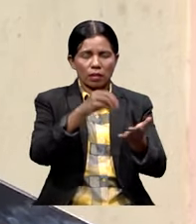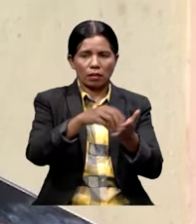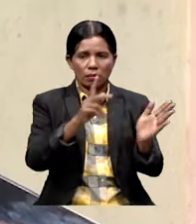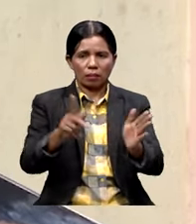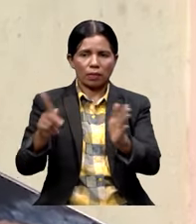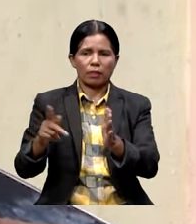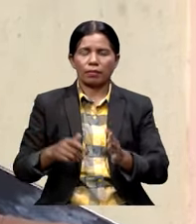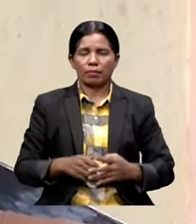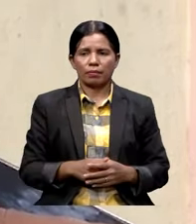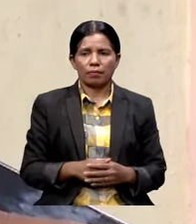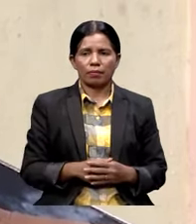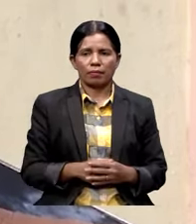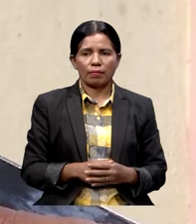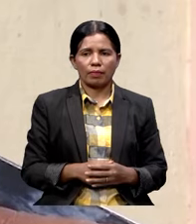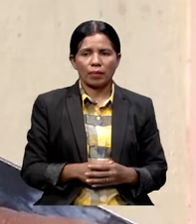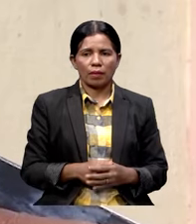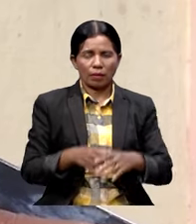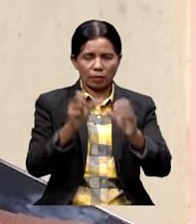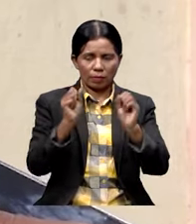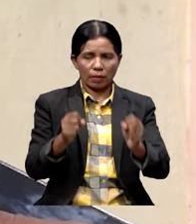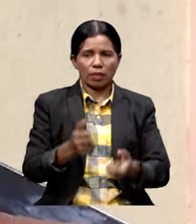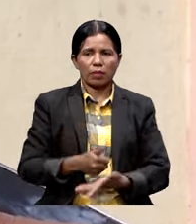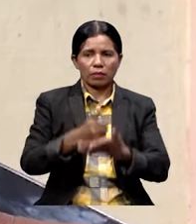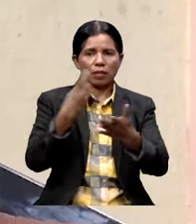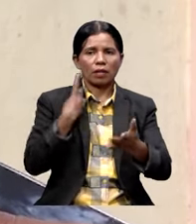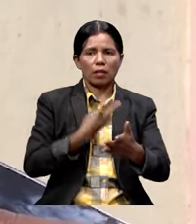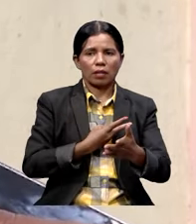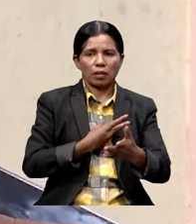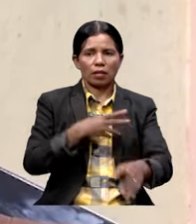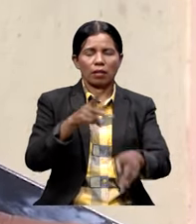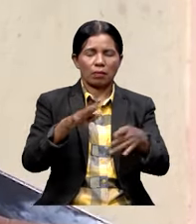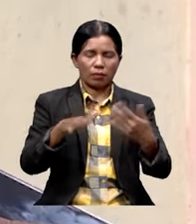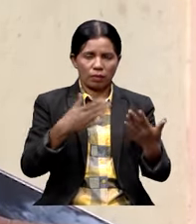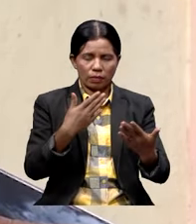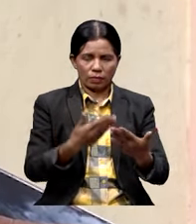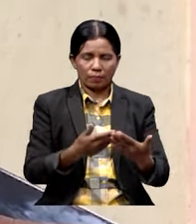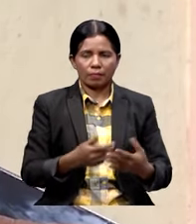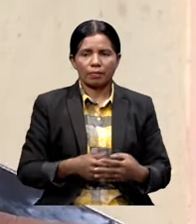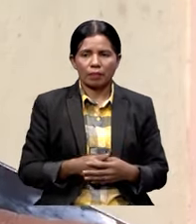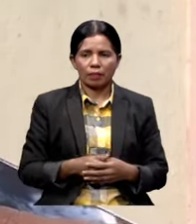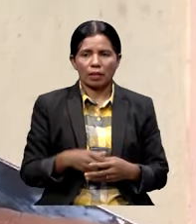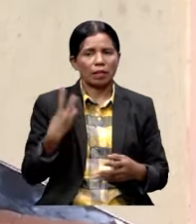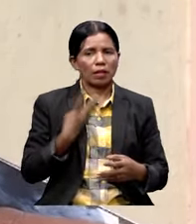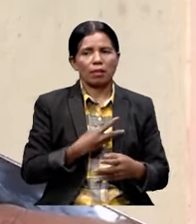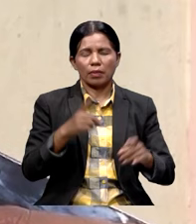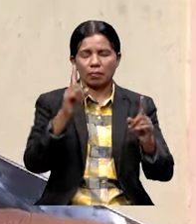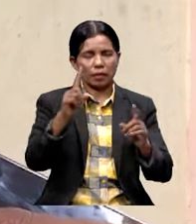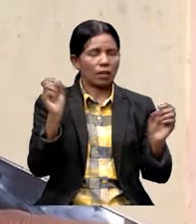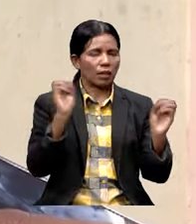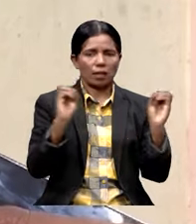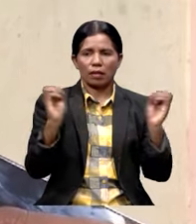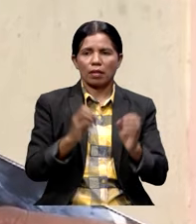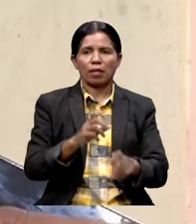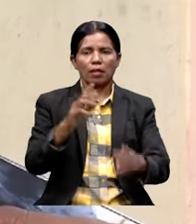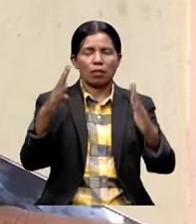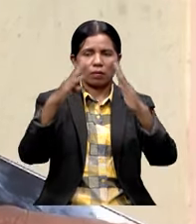plano. Atau nune bele bele tulun ami serani sira. Ami mesak la bele, tambah uma kondisi